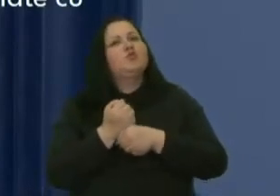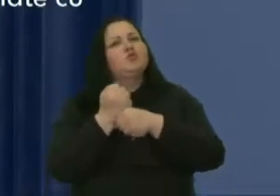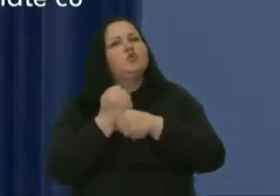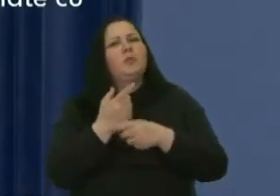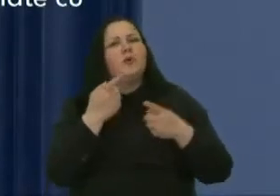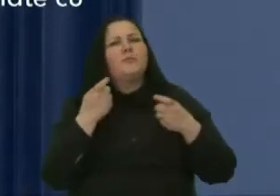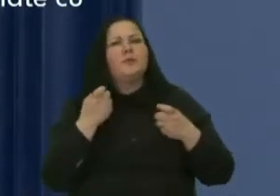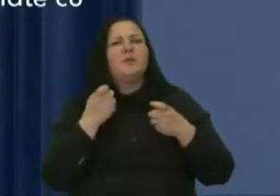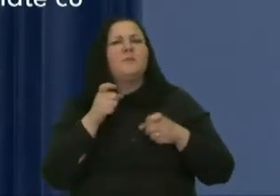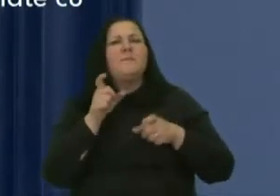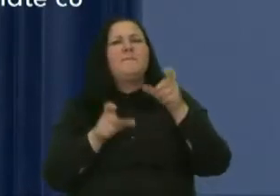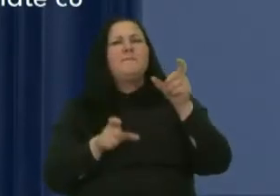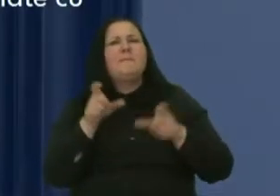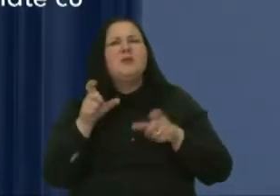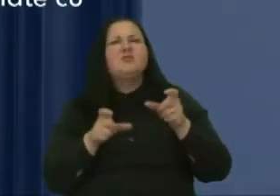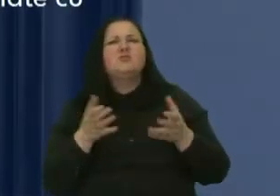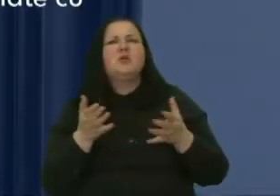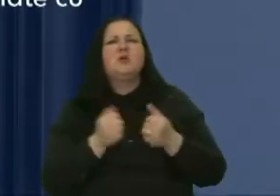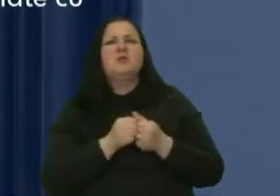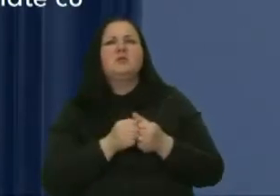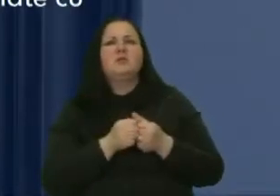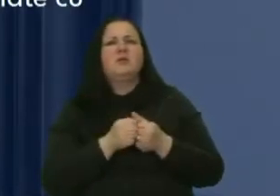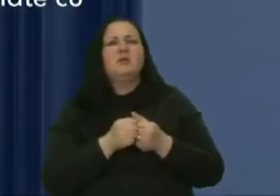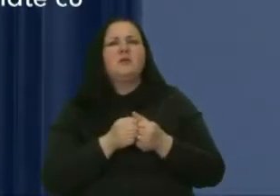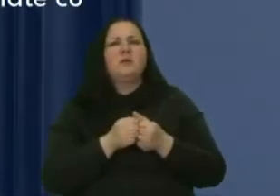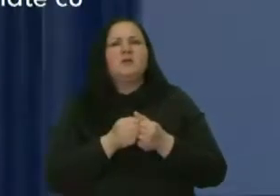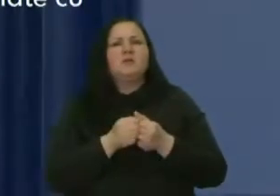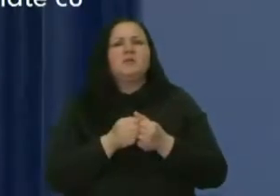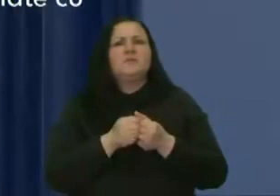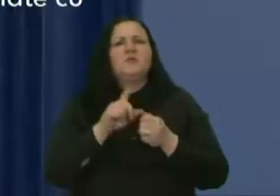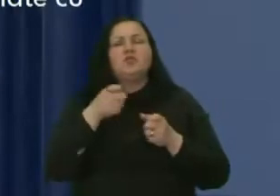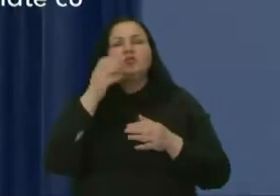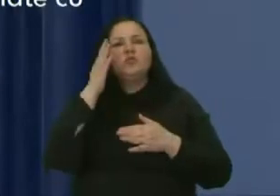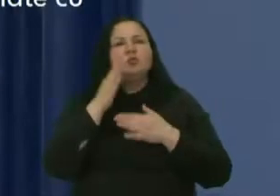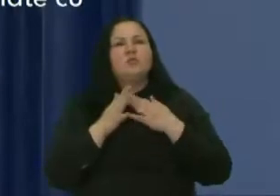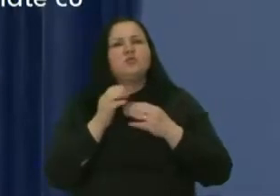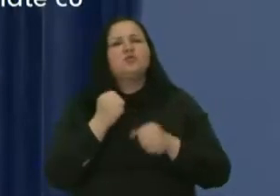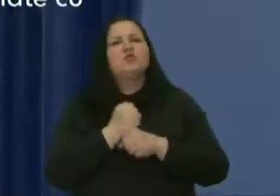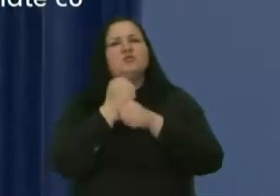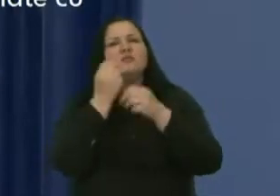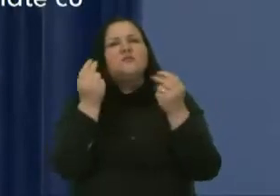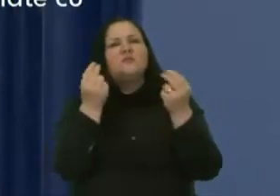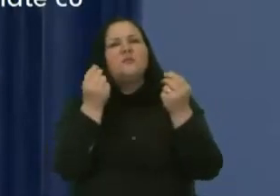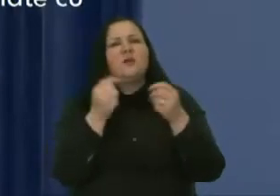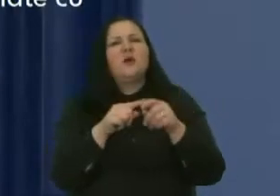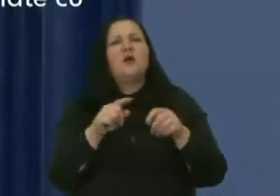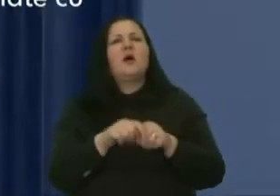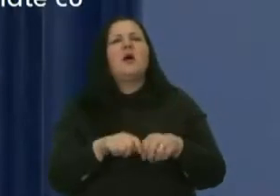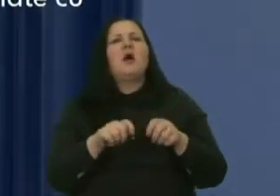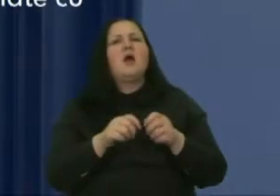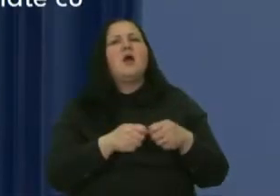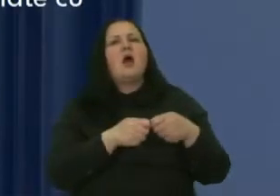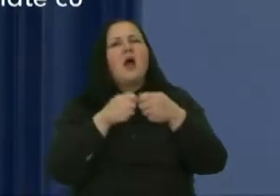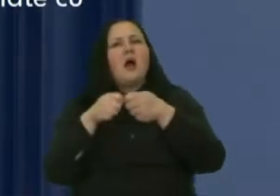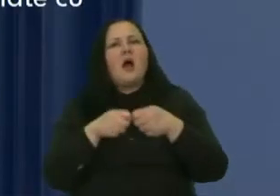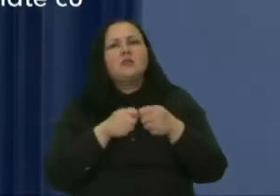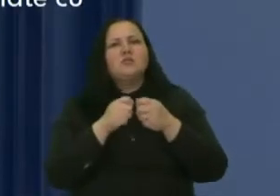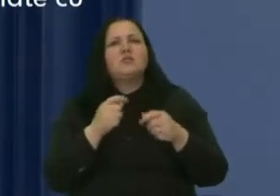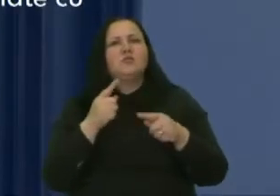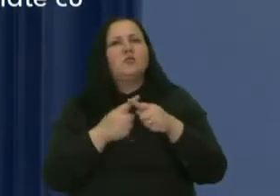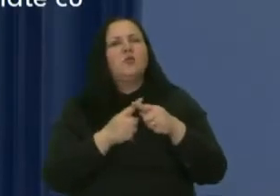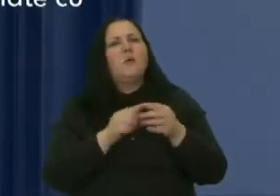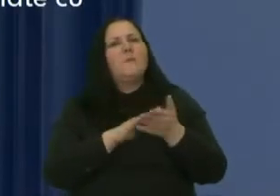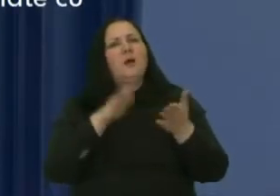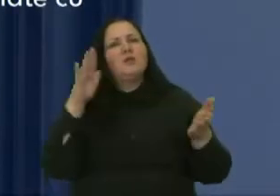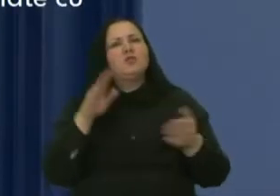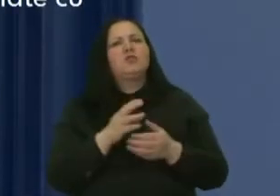prin venitul minim garantat nu în ultimul rând susținerea Financiară a asociațiilor fundație așa cum am spus prin majorare a procentului